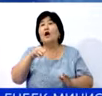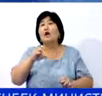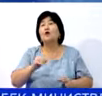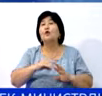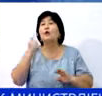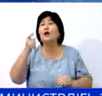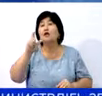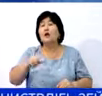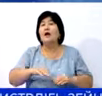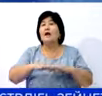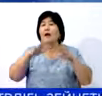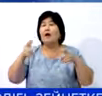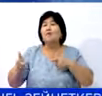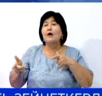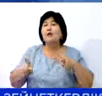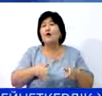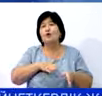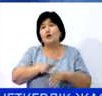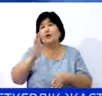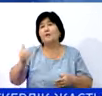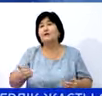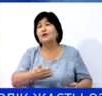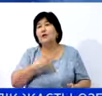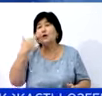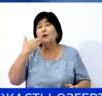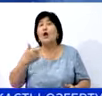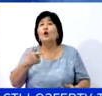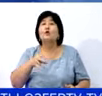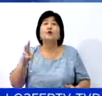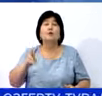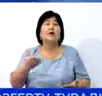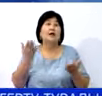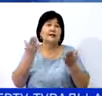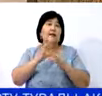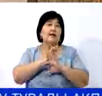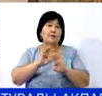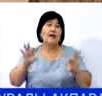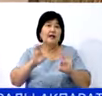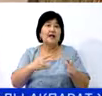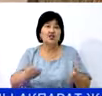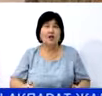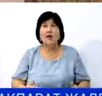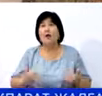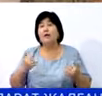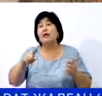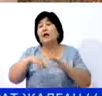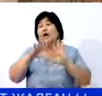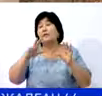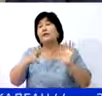шаруалары қамбаны еселеп толтырамыз деп үміттеніп отыр. Әріптесім Гүлсім Нұрланқызының репортажы. Быйыл қала